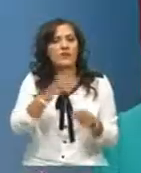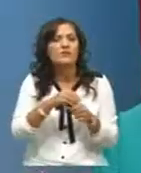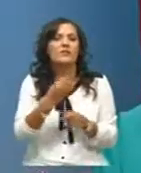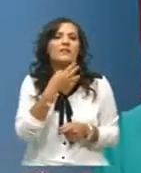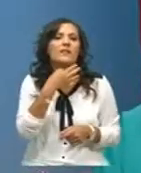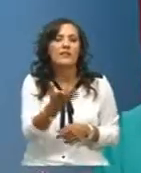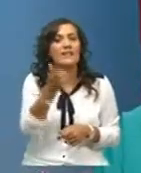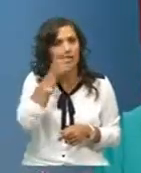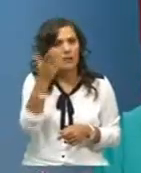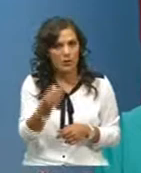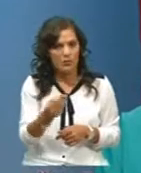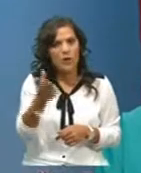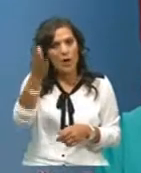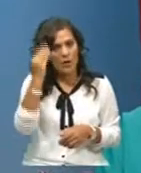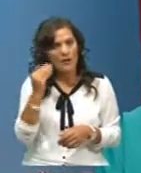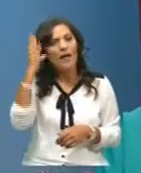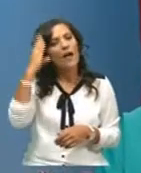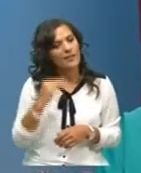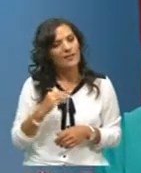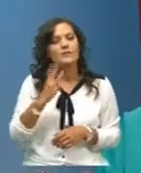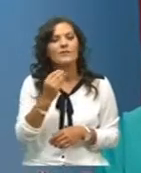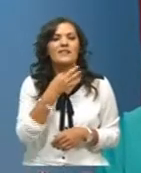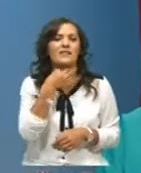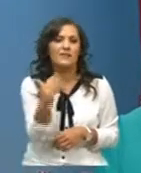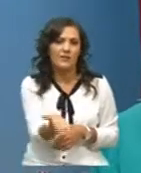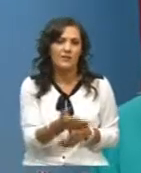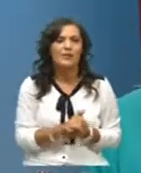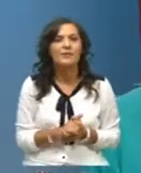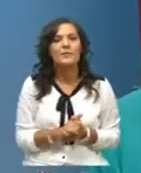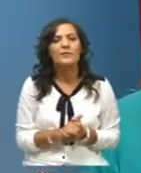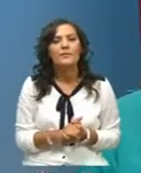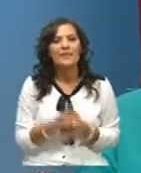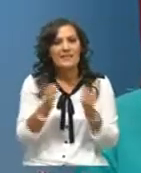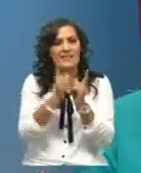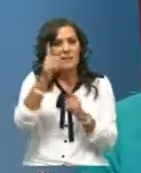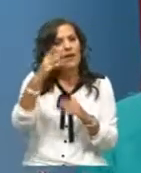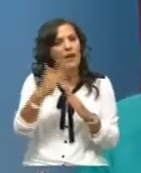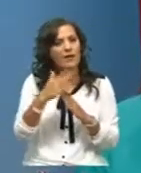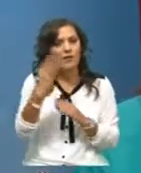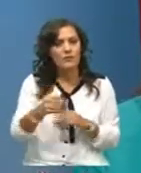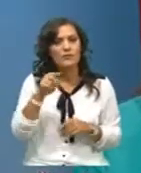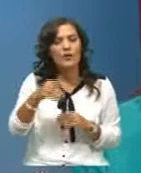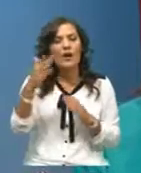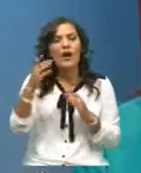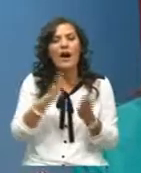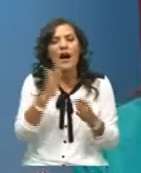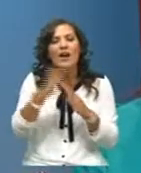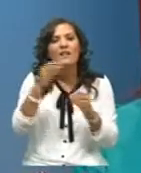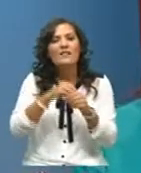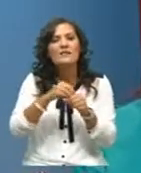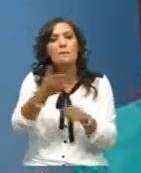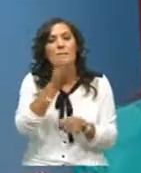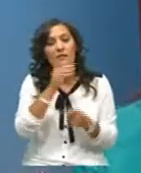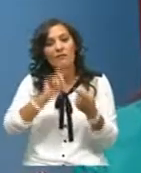teşekkür ederiz dikkatli olacağız öğrendik Anladık çok teşekkür ediyoruz evde alabilir kısa bir ara mız olacak Bu arada Nihal bize